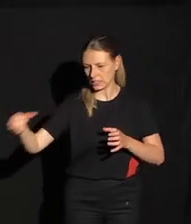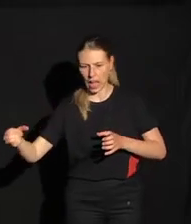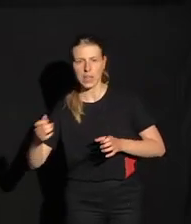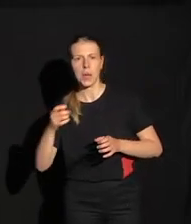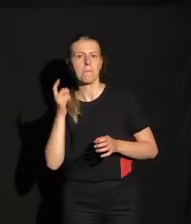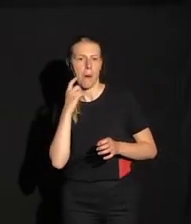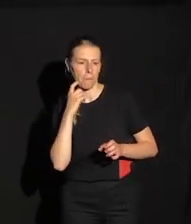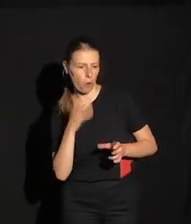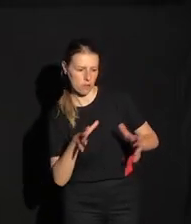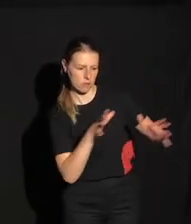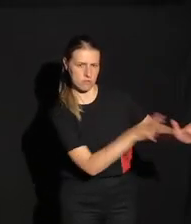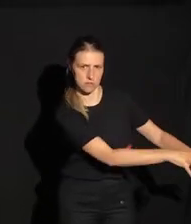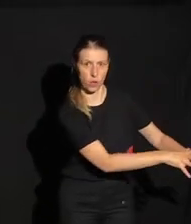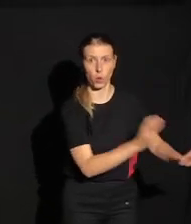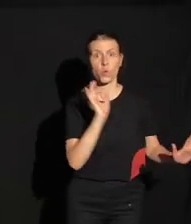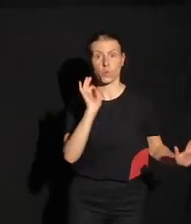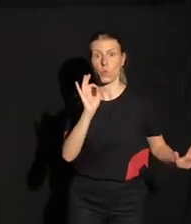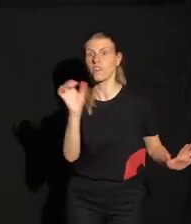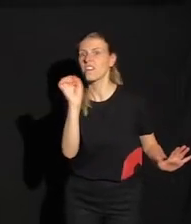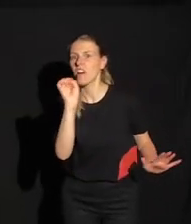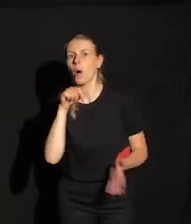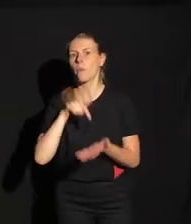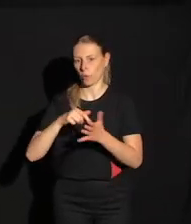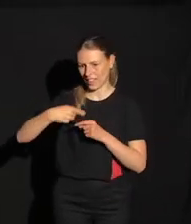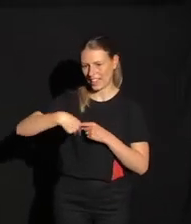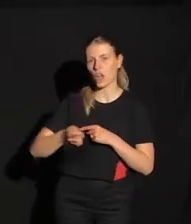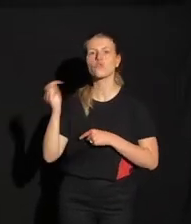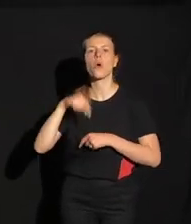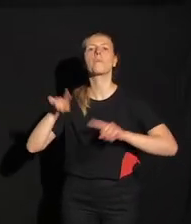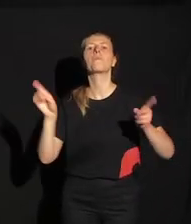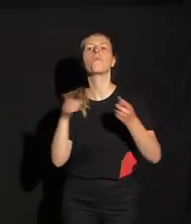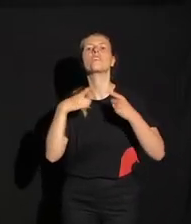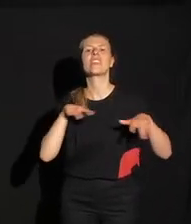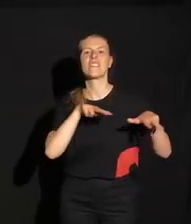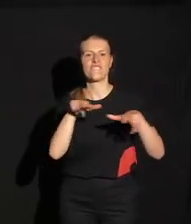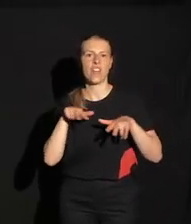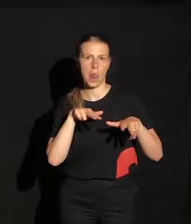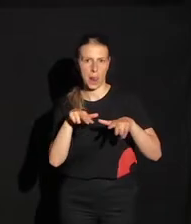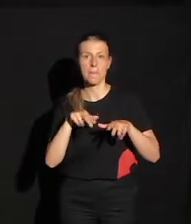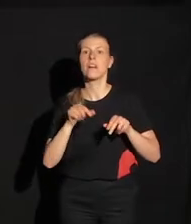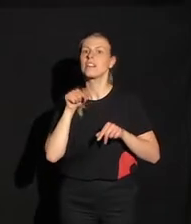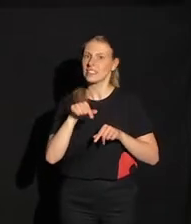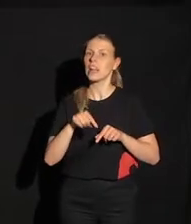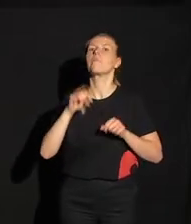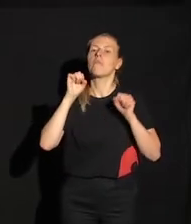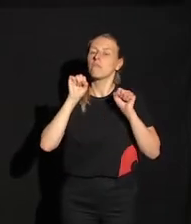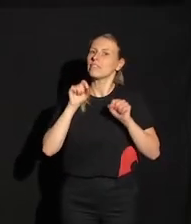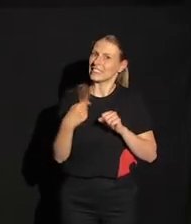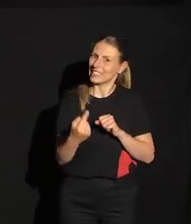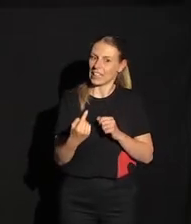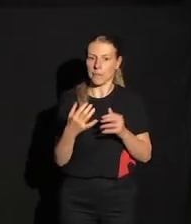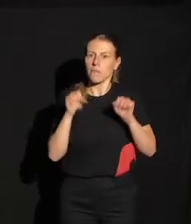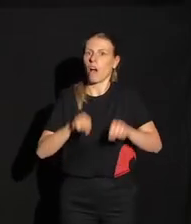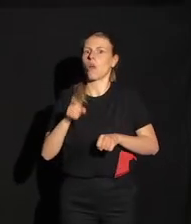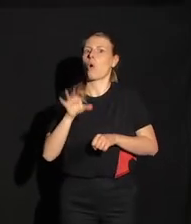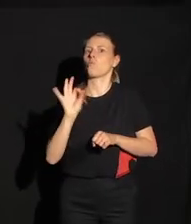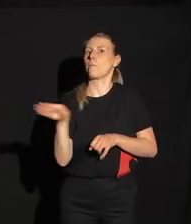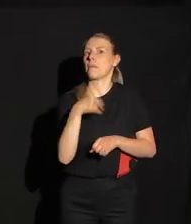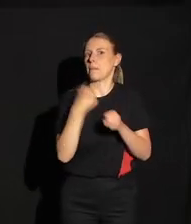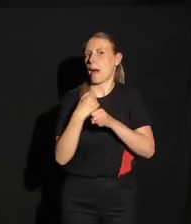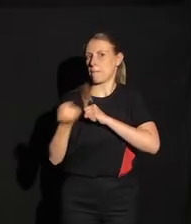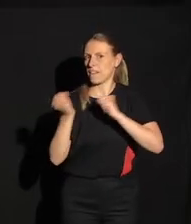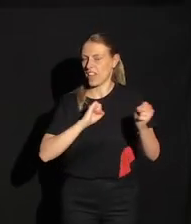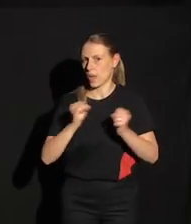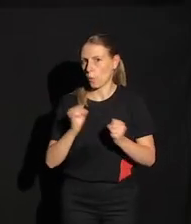Wir sehen nämlich gleich noch einen Musikfilm und ich glaube, da kann man sich auch ganz gut zu bewegen. Ja, der nächste Film